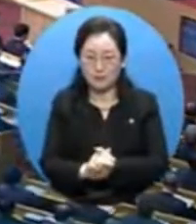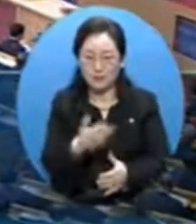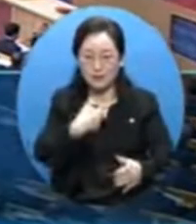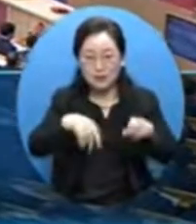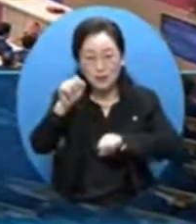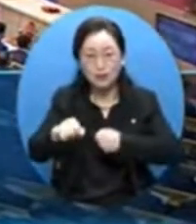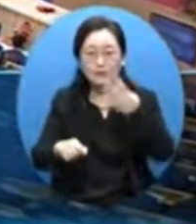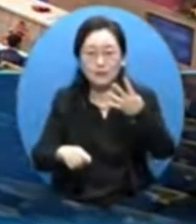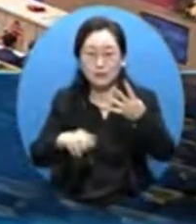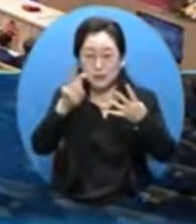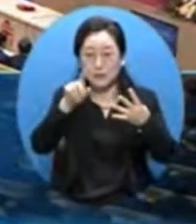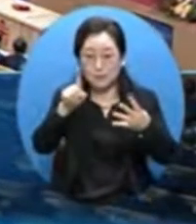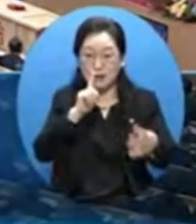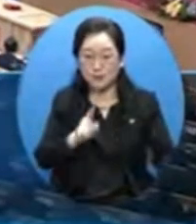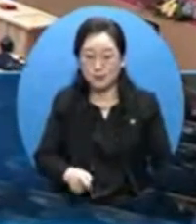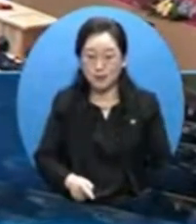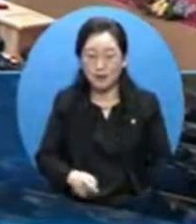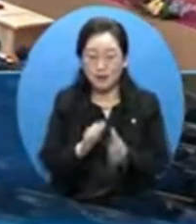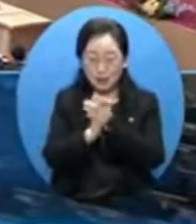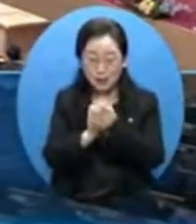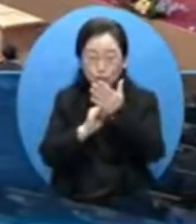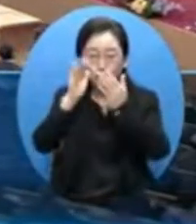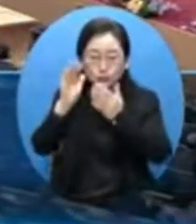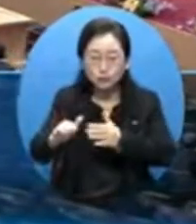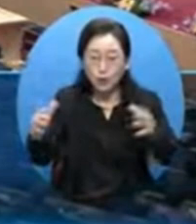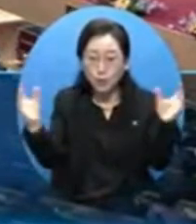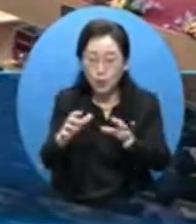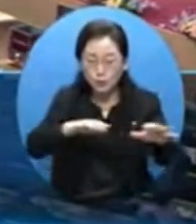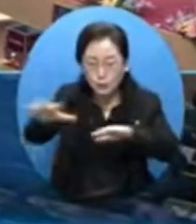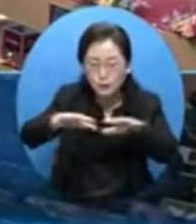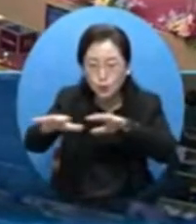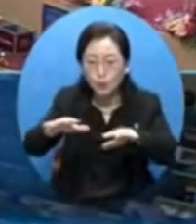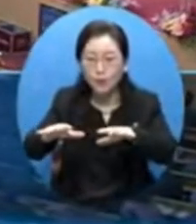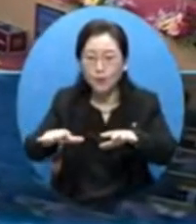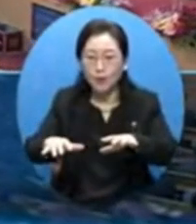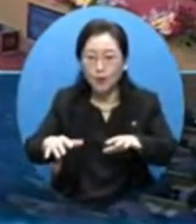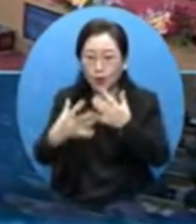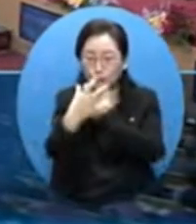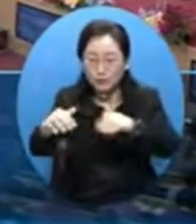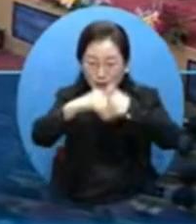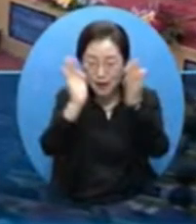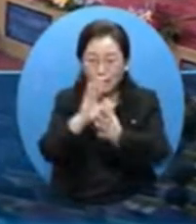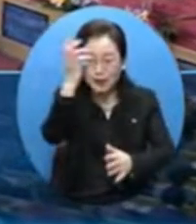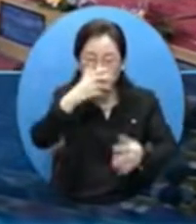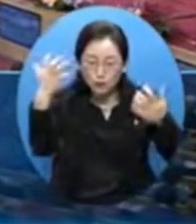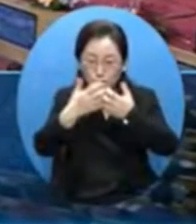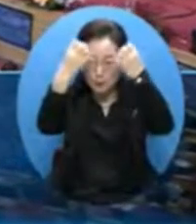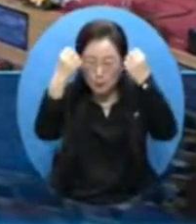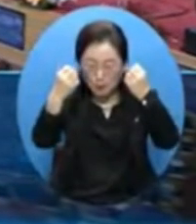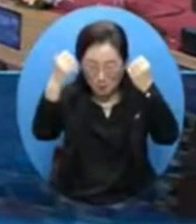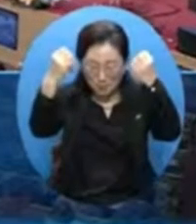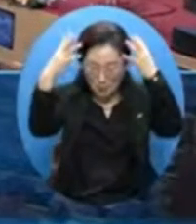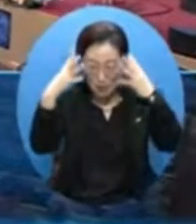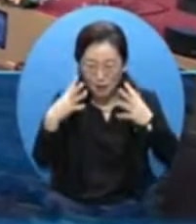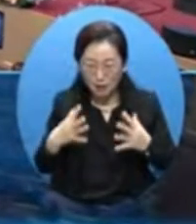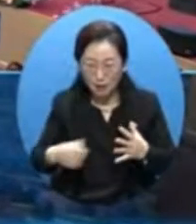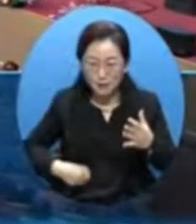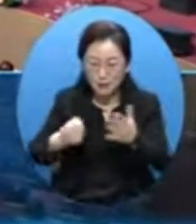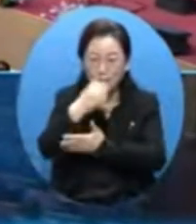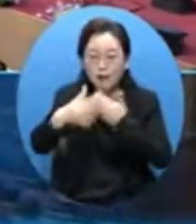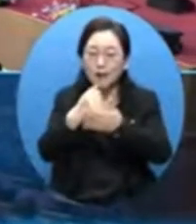4장 31절을 말씀합니다. 빌기를 다음에 모인 것이 진동하더니 우리가 다 성령에 충만하여 담대히 하나님의 말씀을